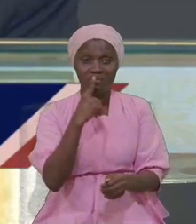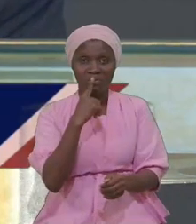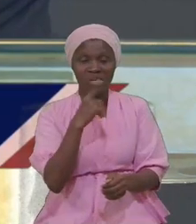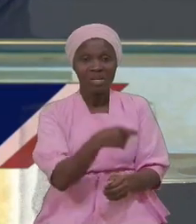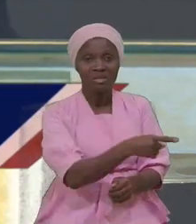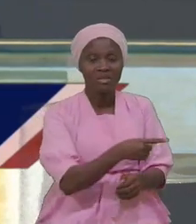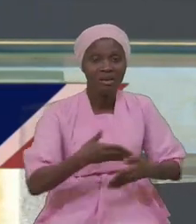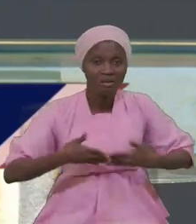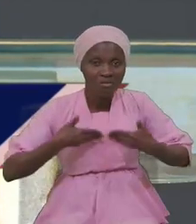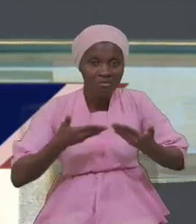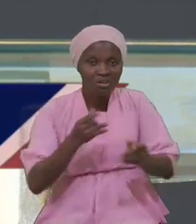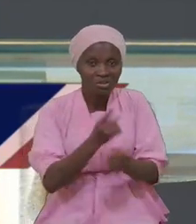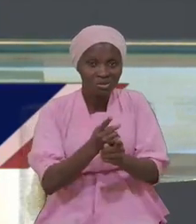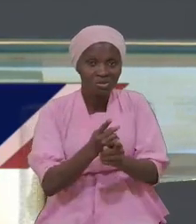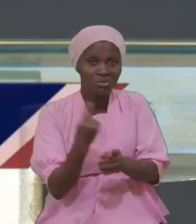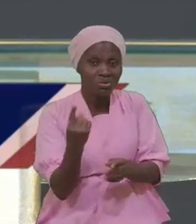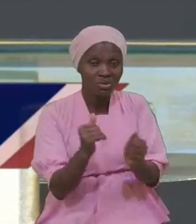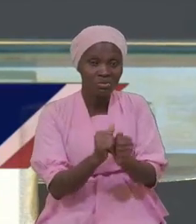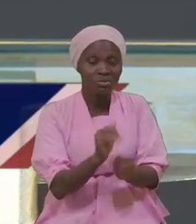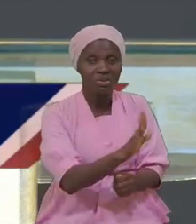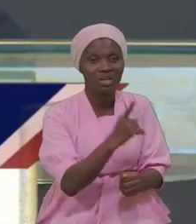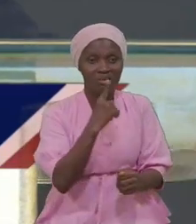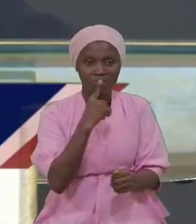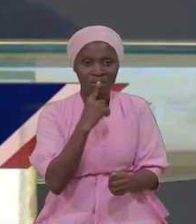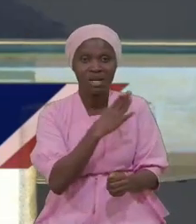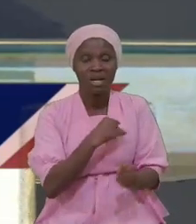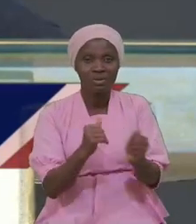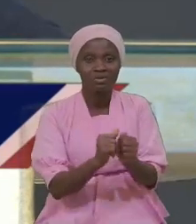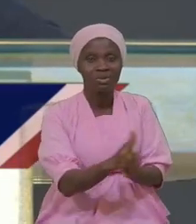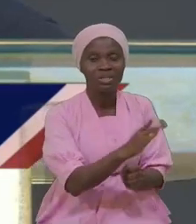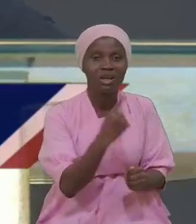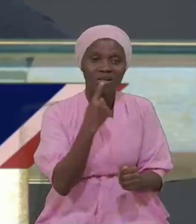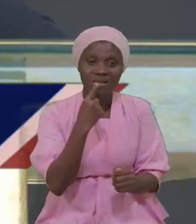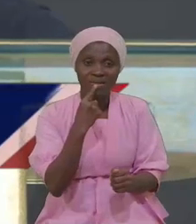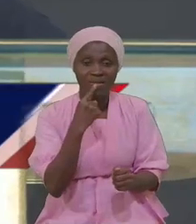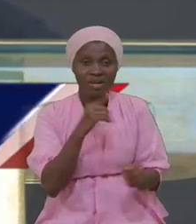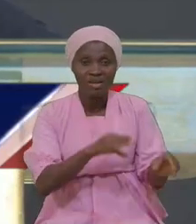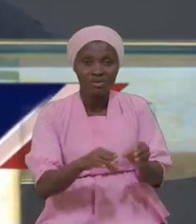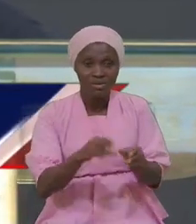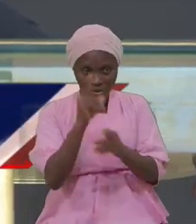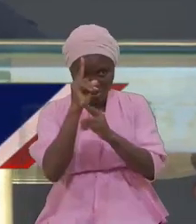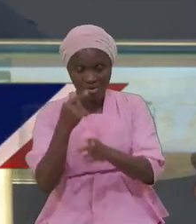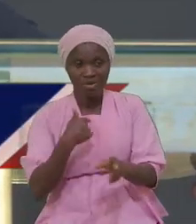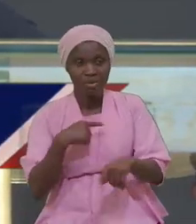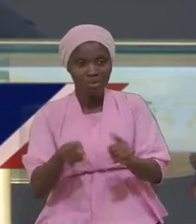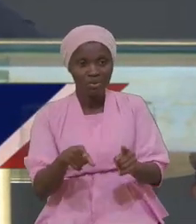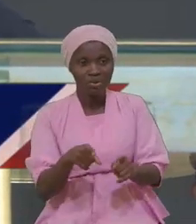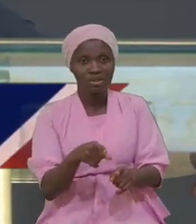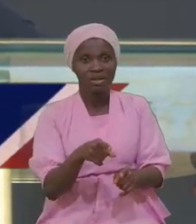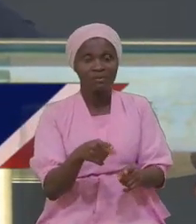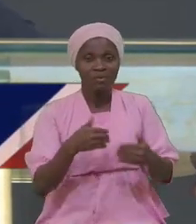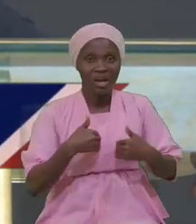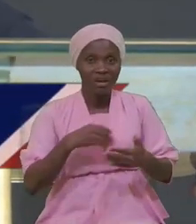et des lèvres. Mais son cœur est éloigné de moi.